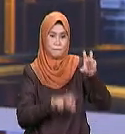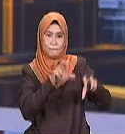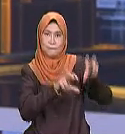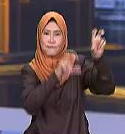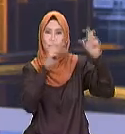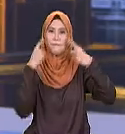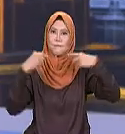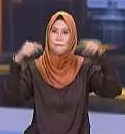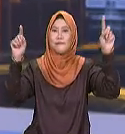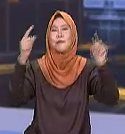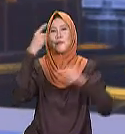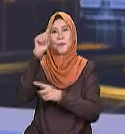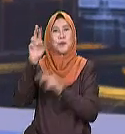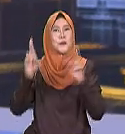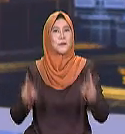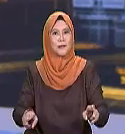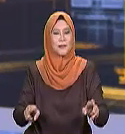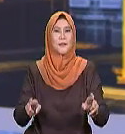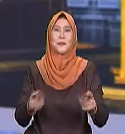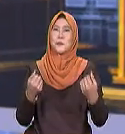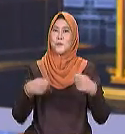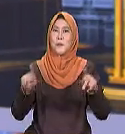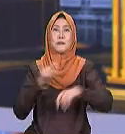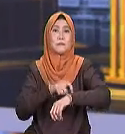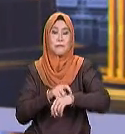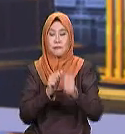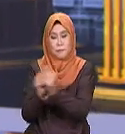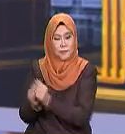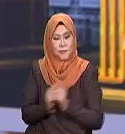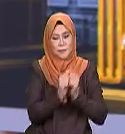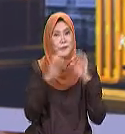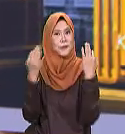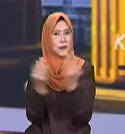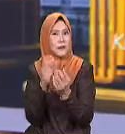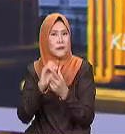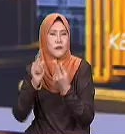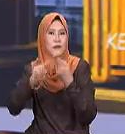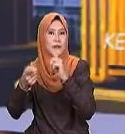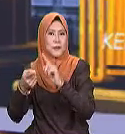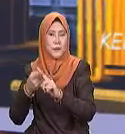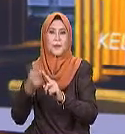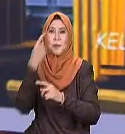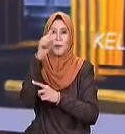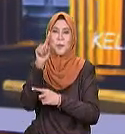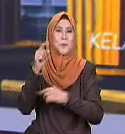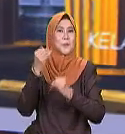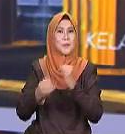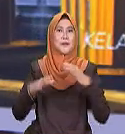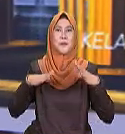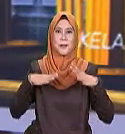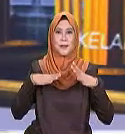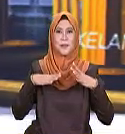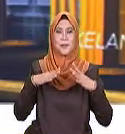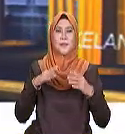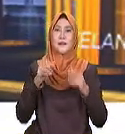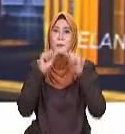popular sebagai wadah untuk rakyat Malaysia meluangkan masa bersama keluarga atau kenalan khususnya pada waktu hujung minggu atau